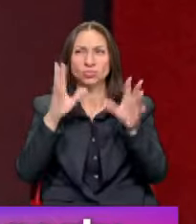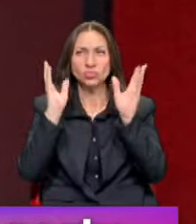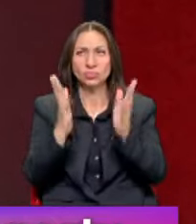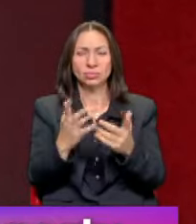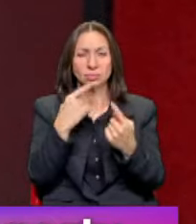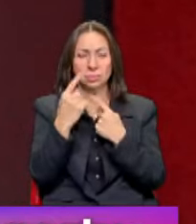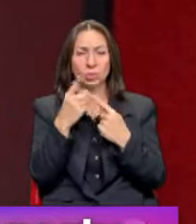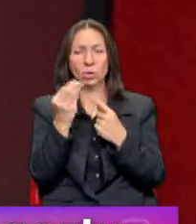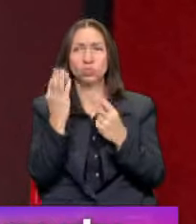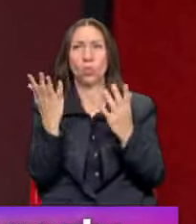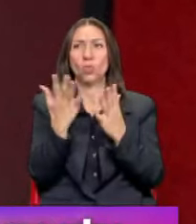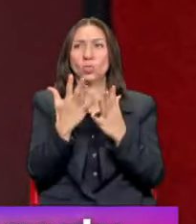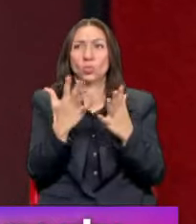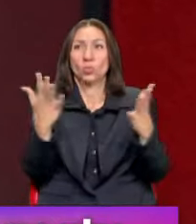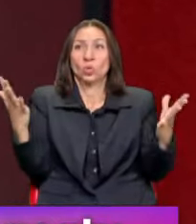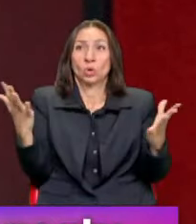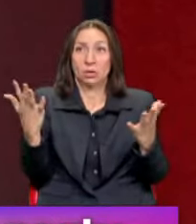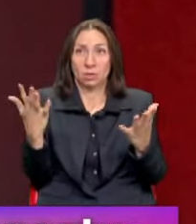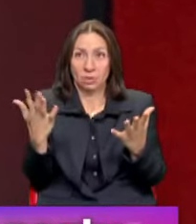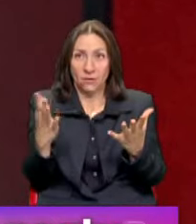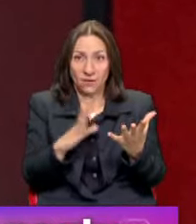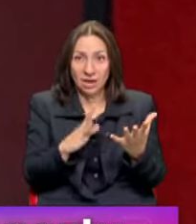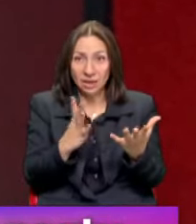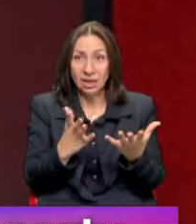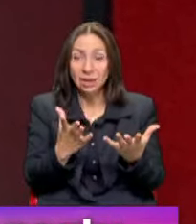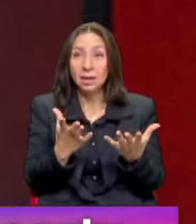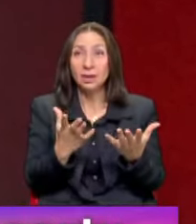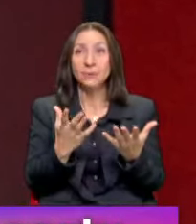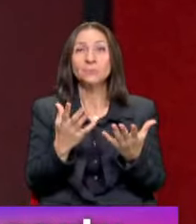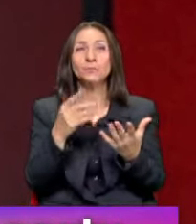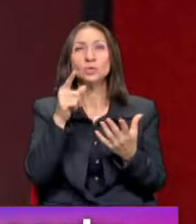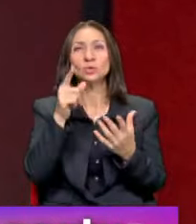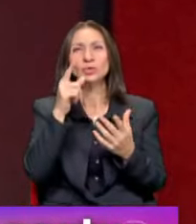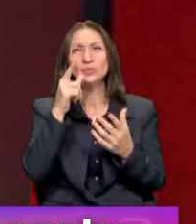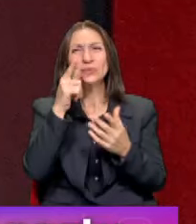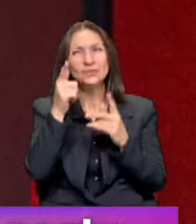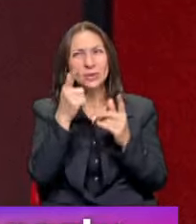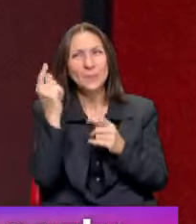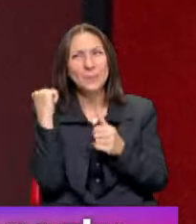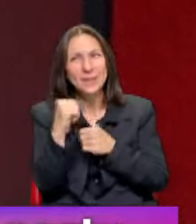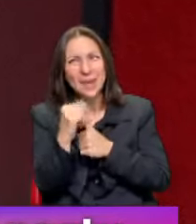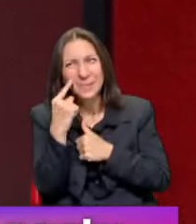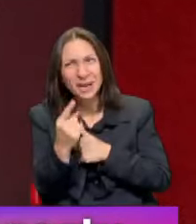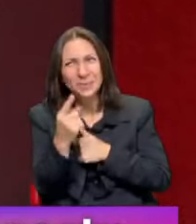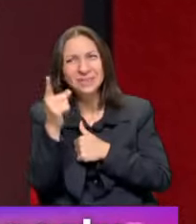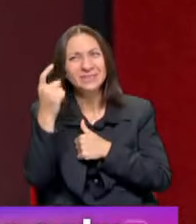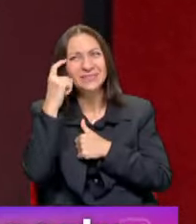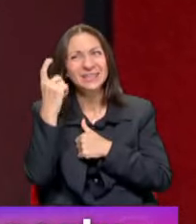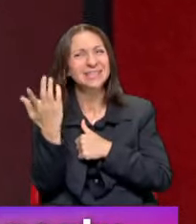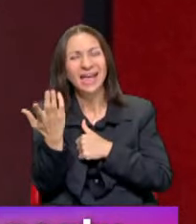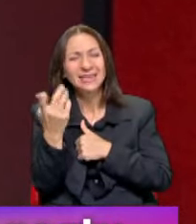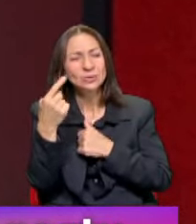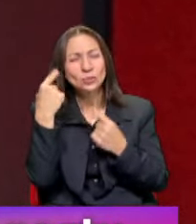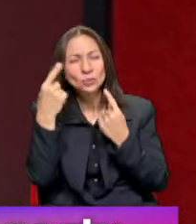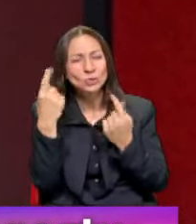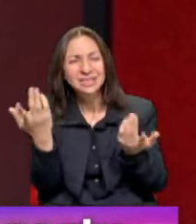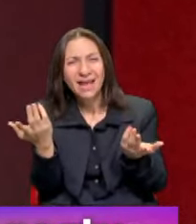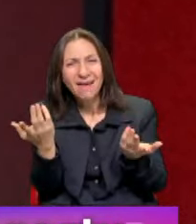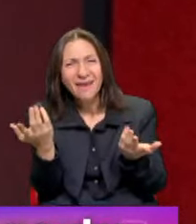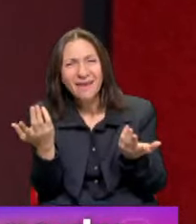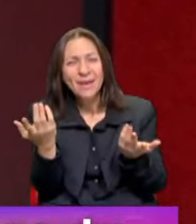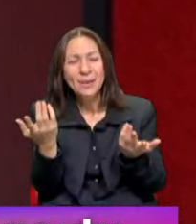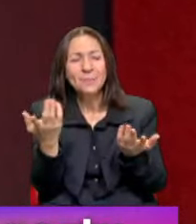dili bu da o kadar böyle yüksek tonda dillendiriliyor ki şu görüntüye bir kez daha bakalım mı sizin yorumunuz nedir Sizin düşünceniz nedir